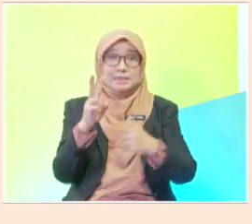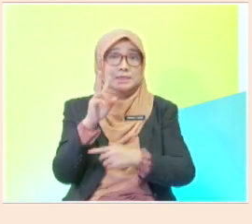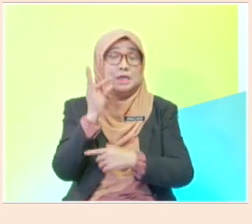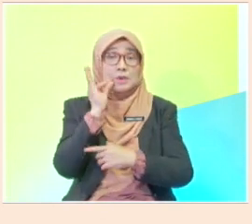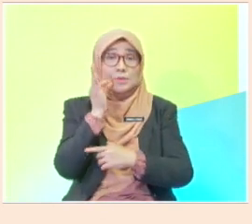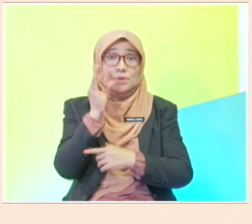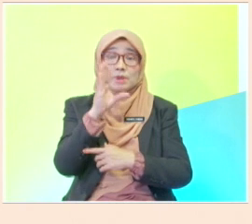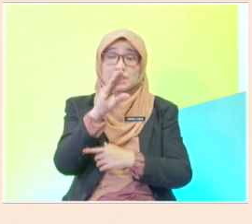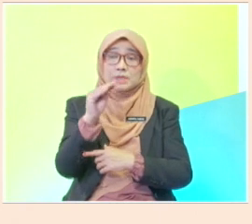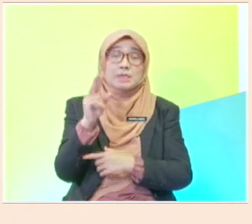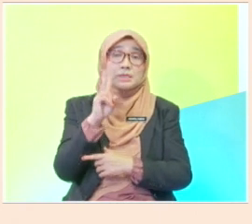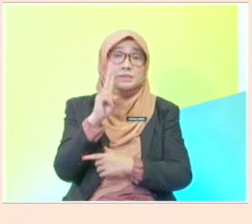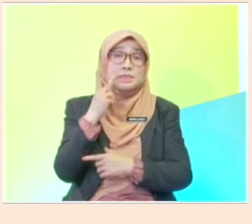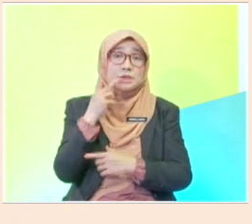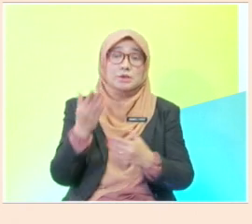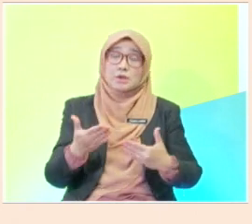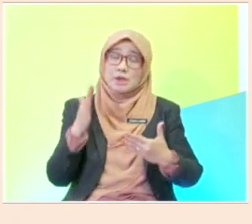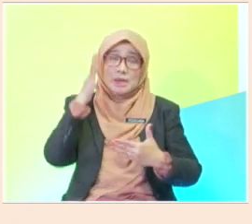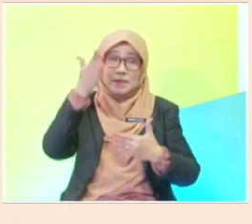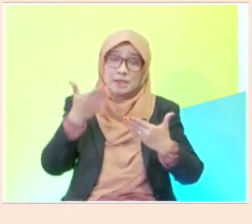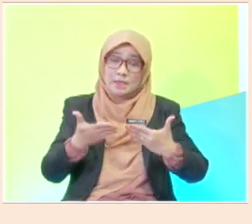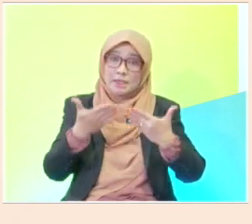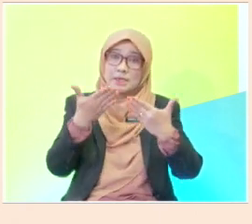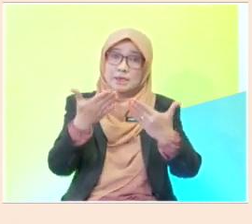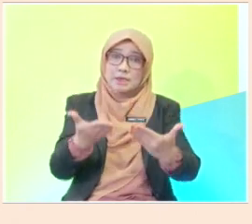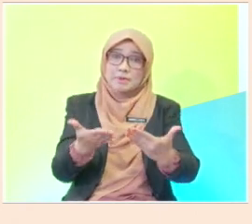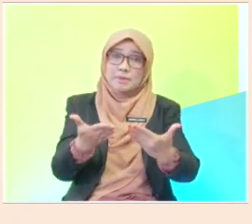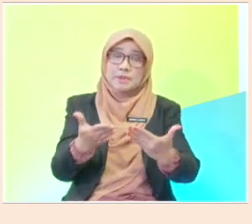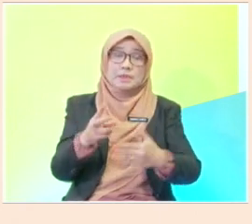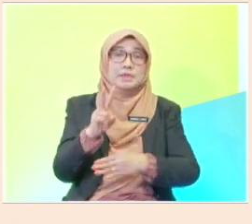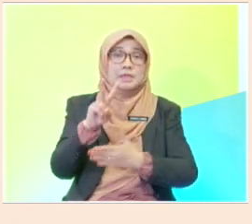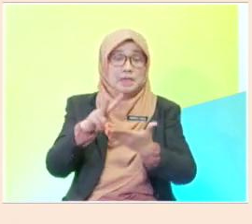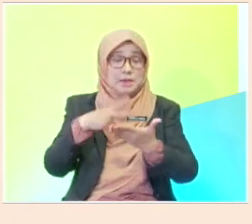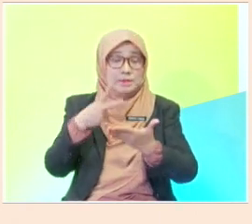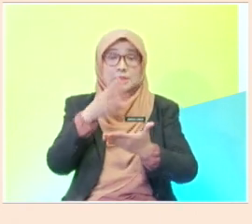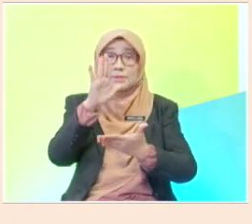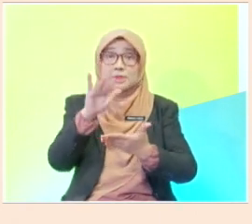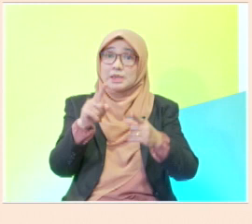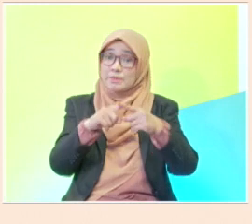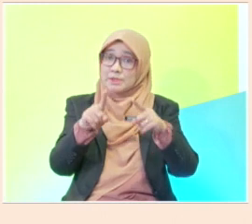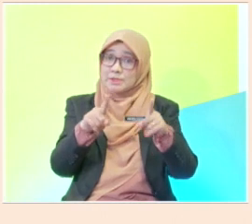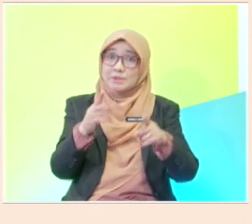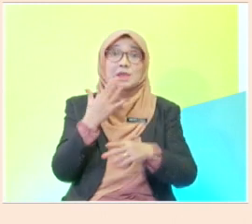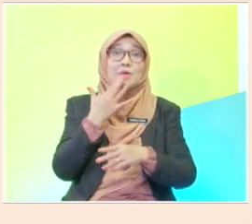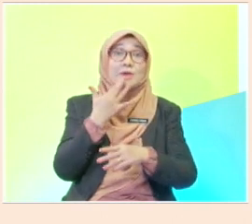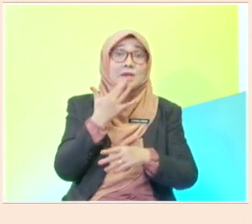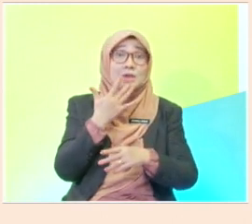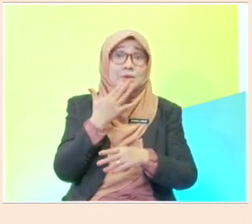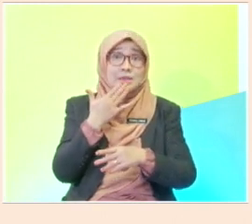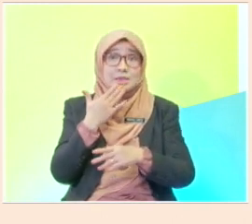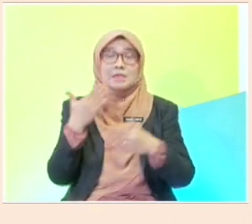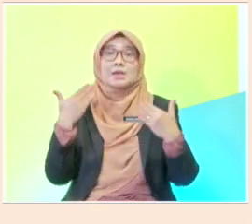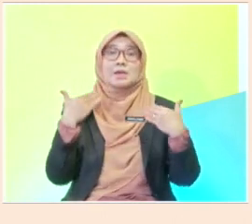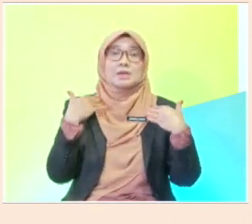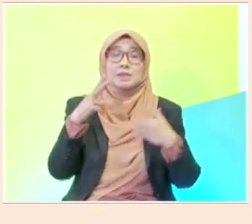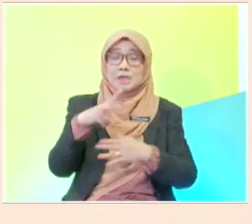vitamin yang berbeza. Jadi dia akan menguatkan sistem keimunan badan kita. Berwarna-warni di situ. Ya, betul. Ada vitamin A,